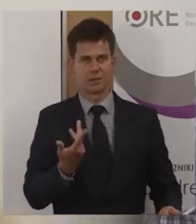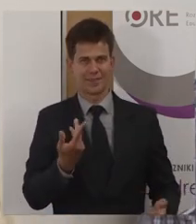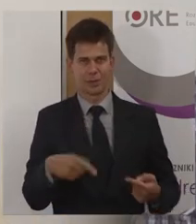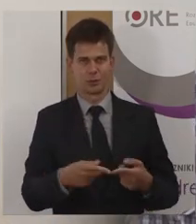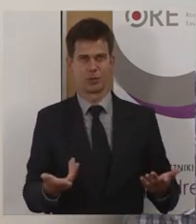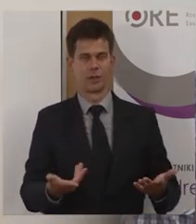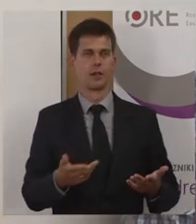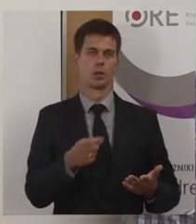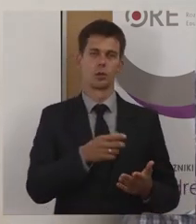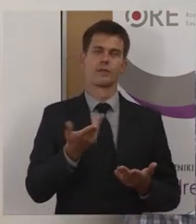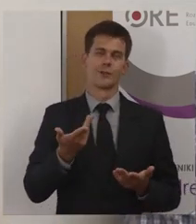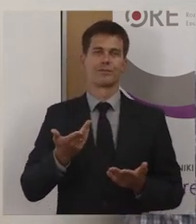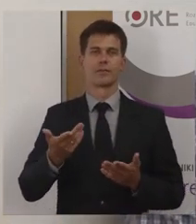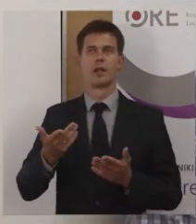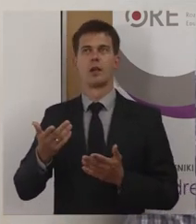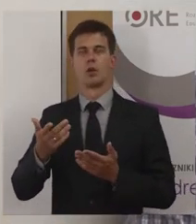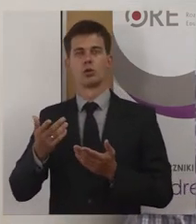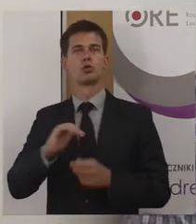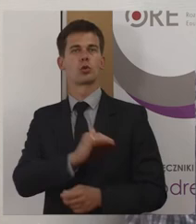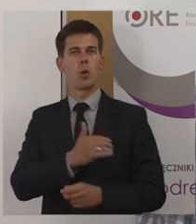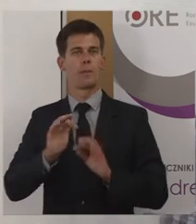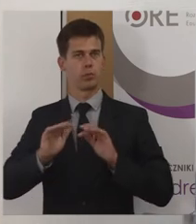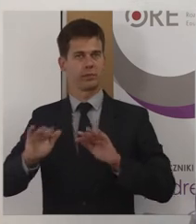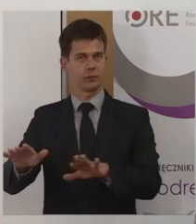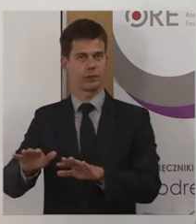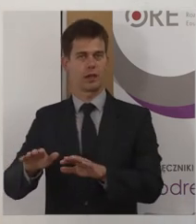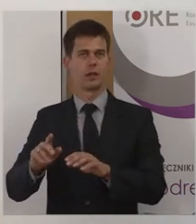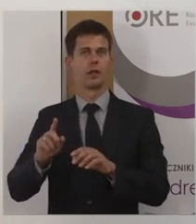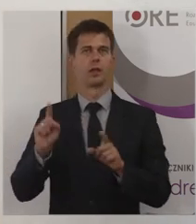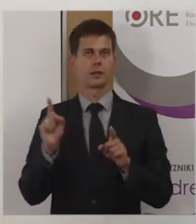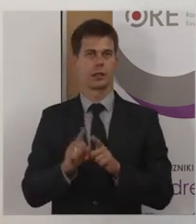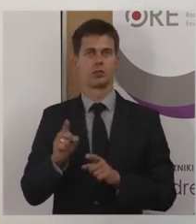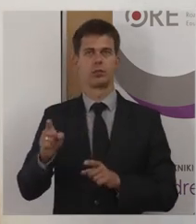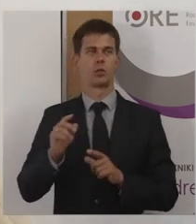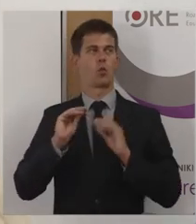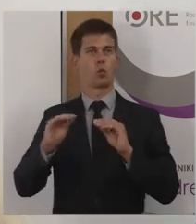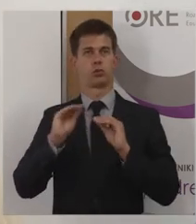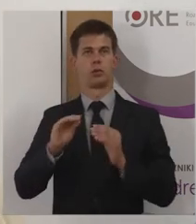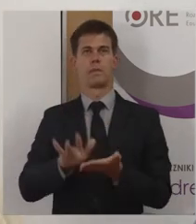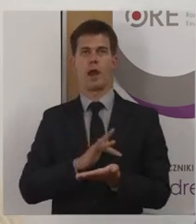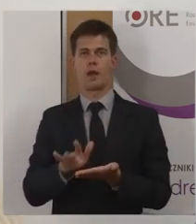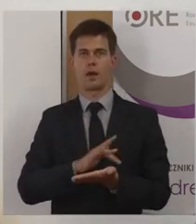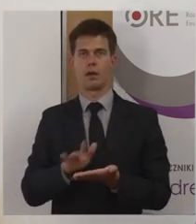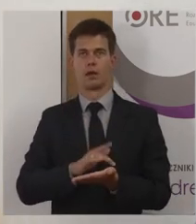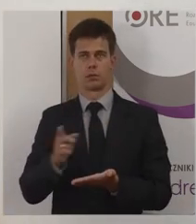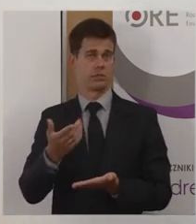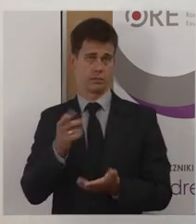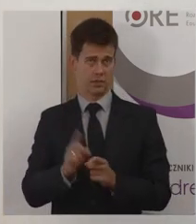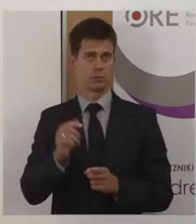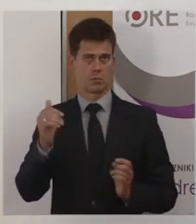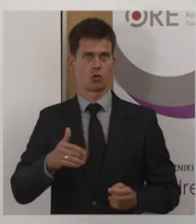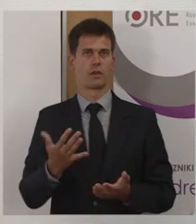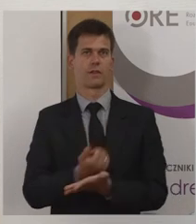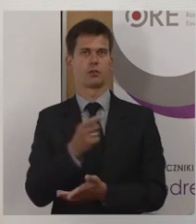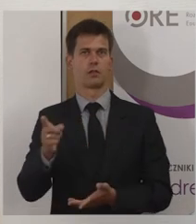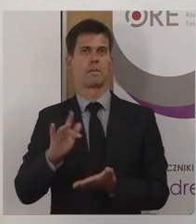usług. W każdym bądź razie, żeby też w szkołach ogólnodostępnych te dzieci były uczone Braille'a, to też ten wątek był już